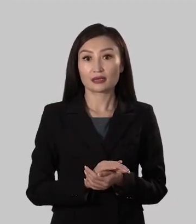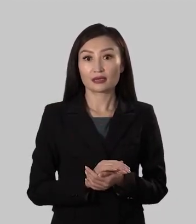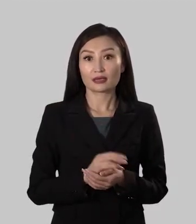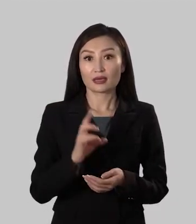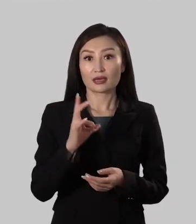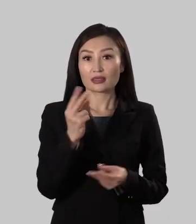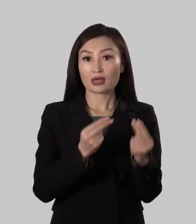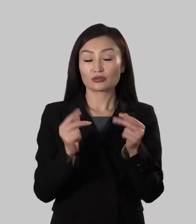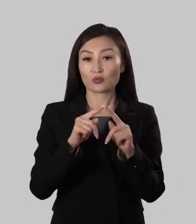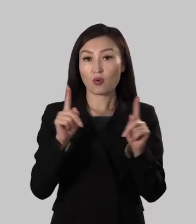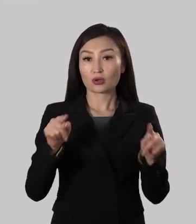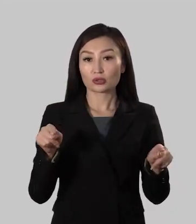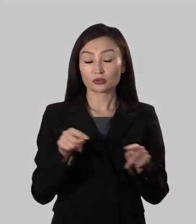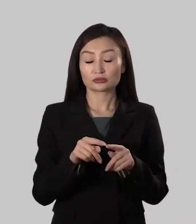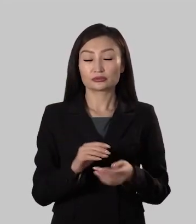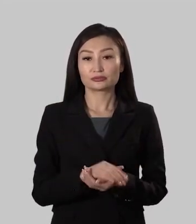натюрморт,